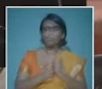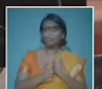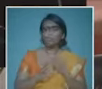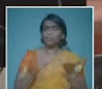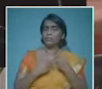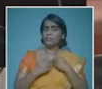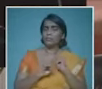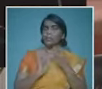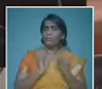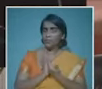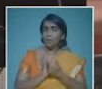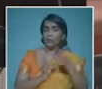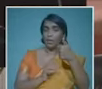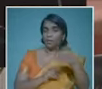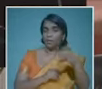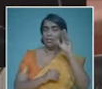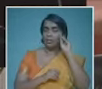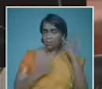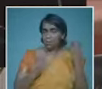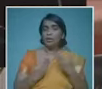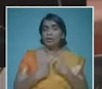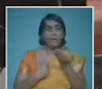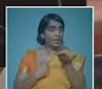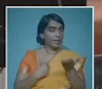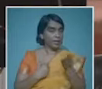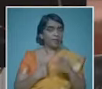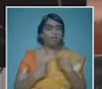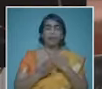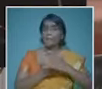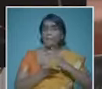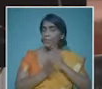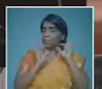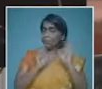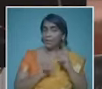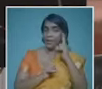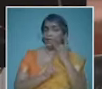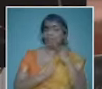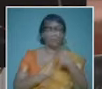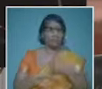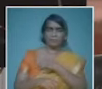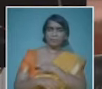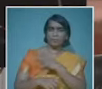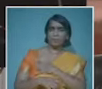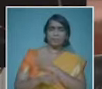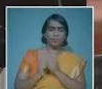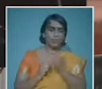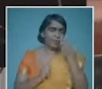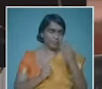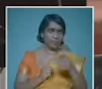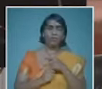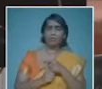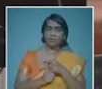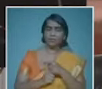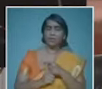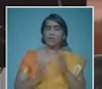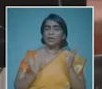செய்துள்ளீர்கள். எமது கோரிக்கை பிளவுபடாத ஒருமித்த நாட்டில் சமத்துவமாக வாழ வேண்டும் என்பதேயாகும். ஒன்றிணைந்த ஒருமித்த